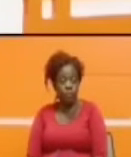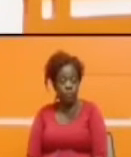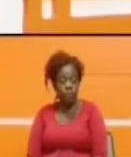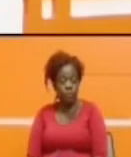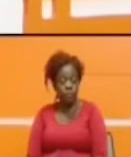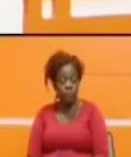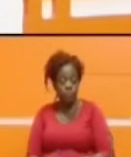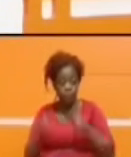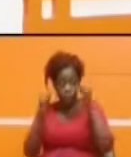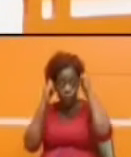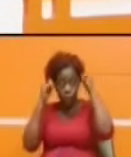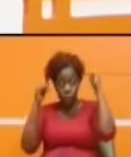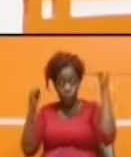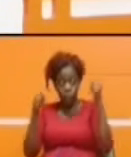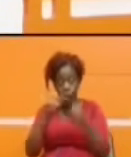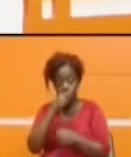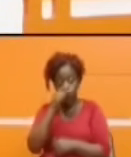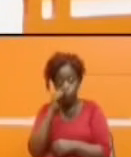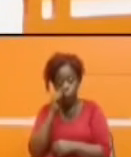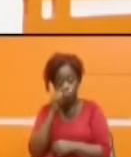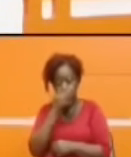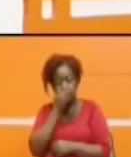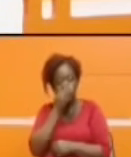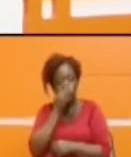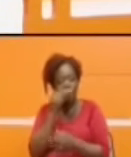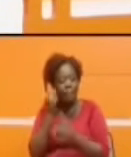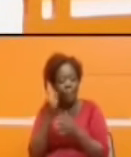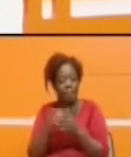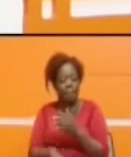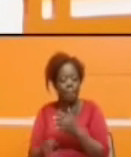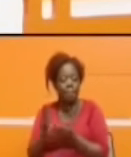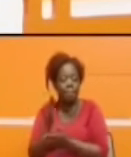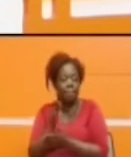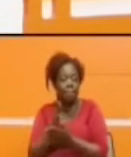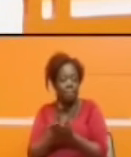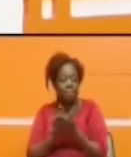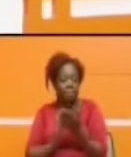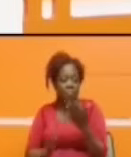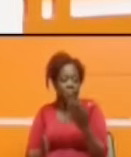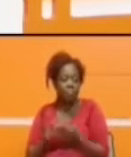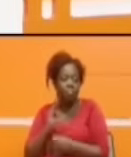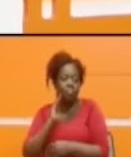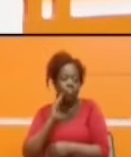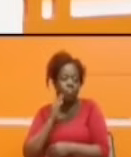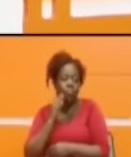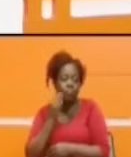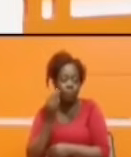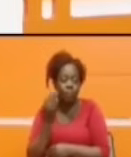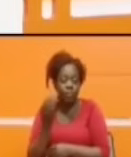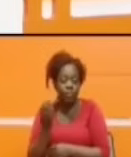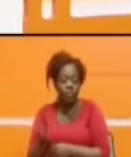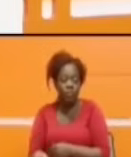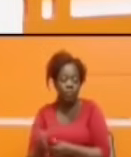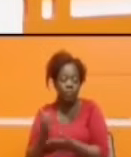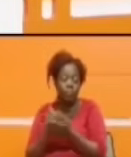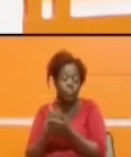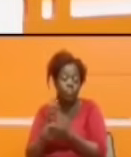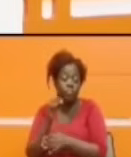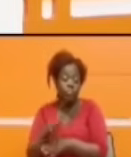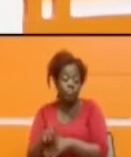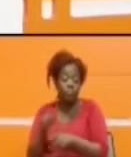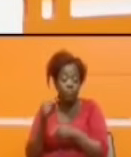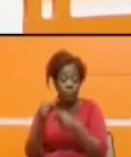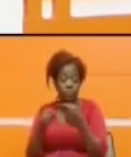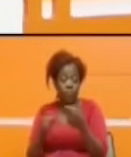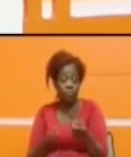Ate President Museveni ategeezezza ng'ebitundu ebya Busoga bwe byamuyamba ennyo